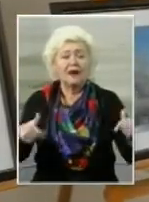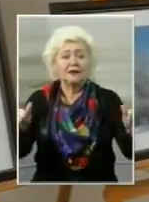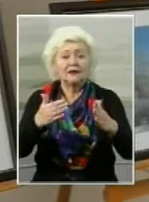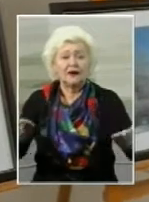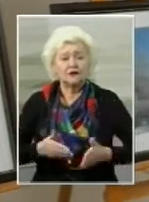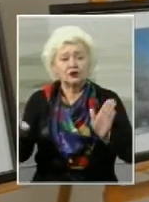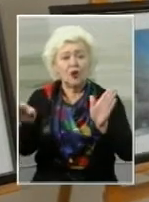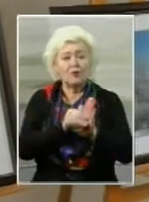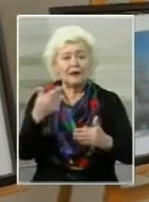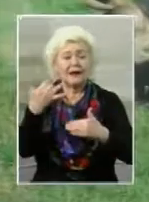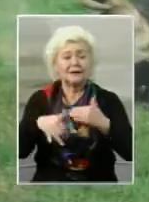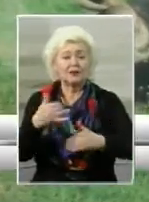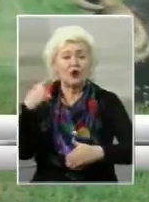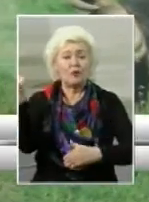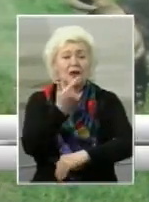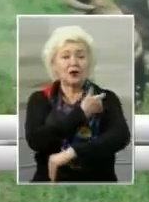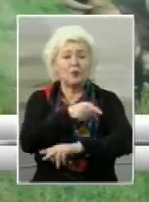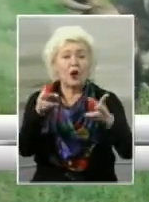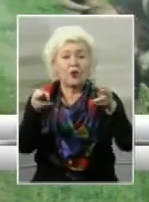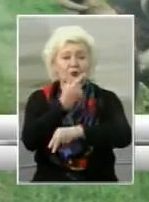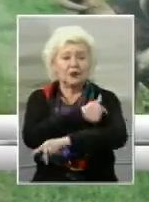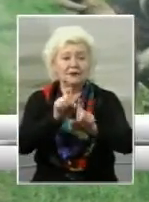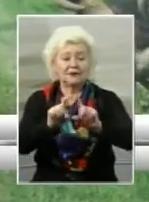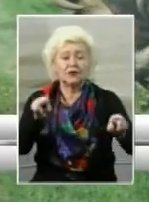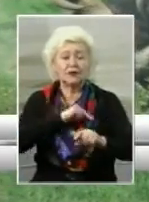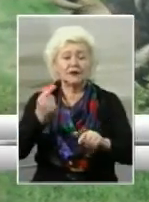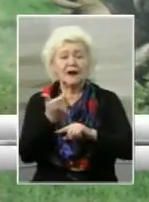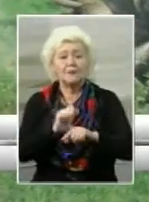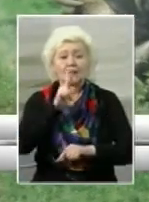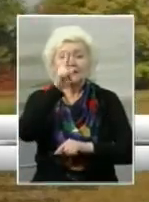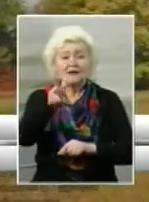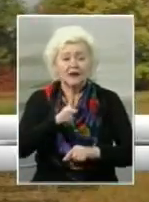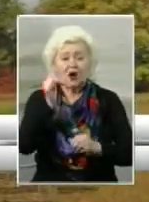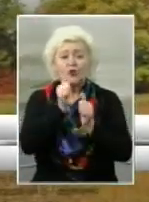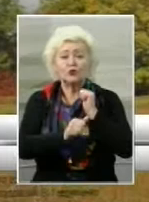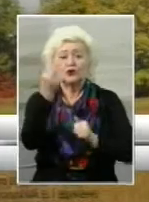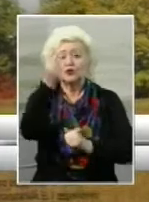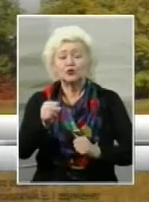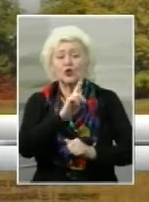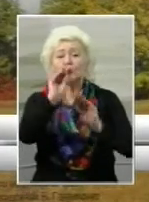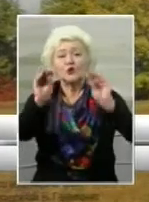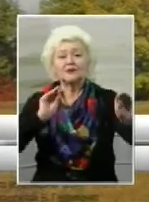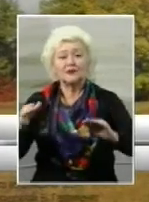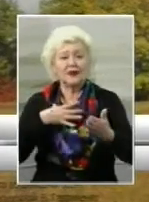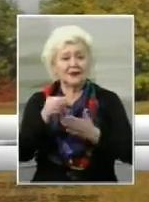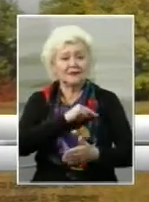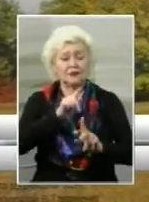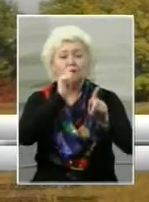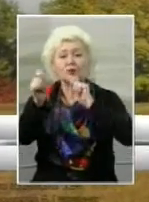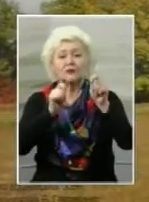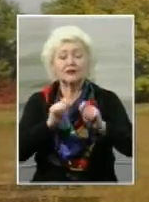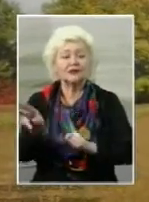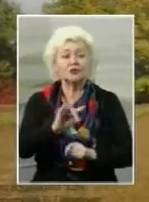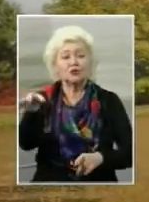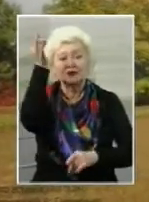при Херсонському обласному онкодиспансері працює понад 3 роки. Кожен з художників, хто виставляє тут свої роботи, дарує щось на